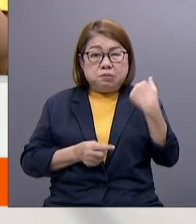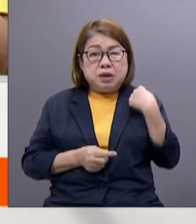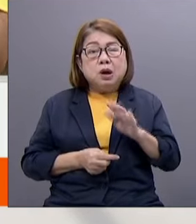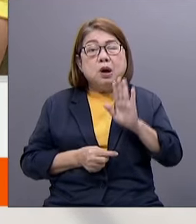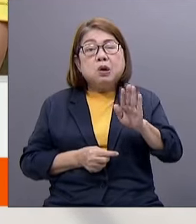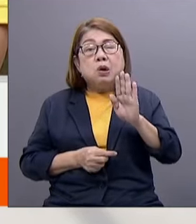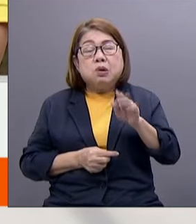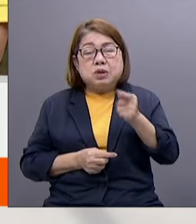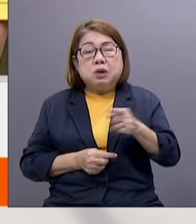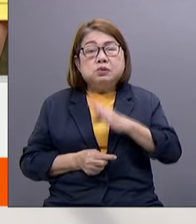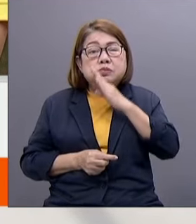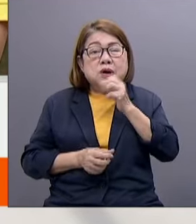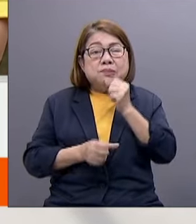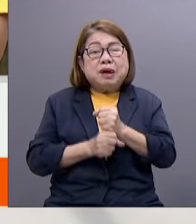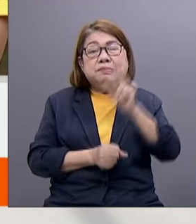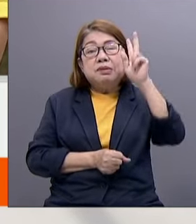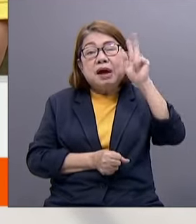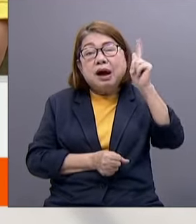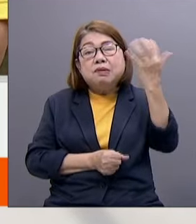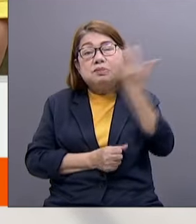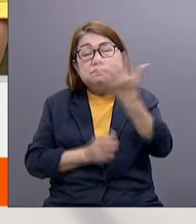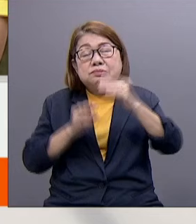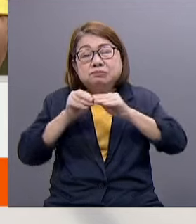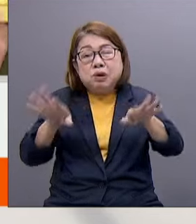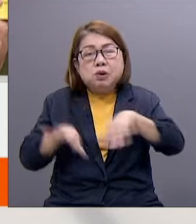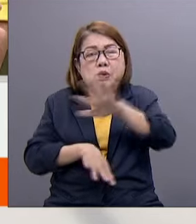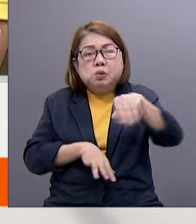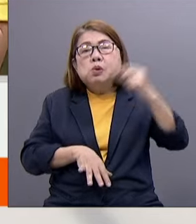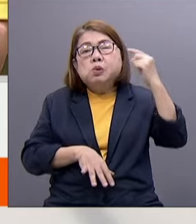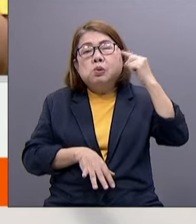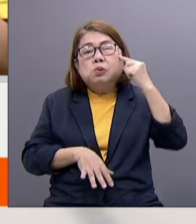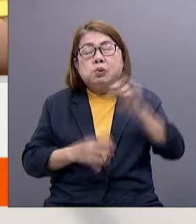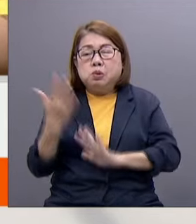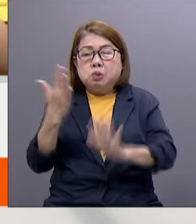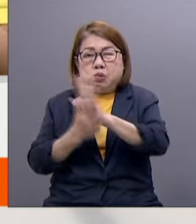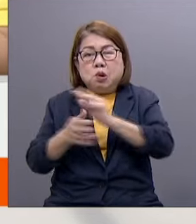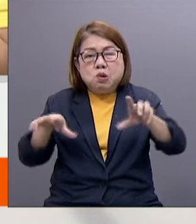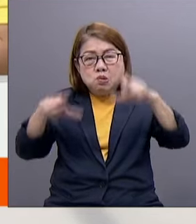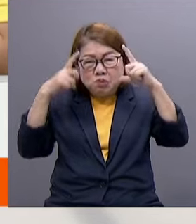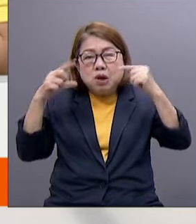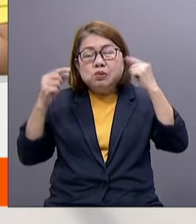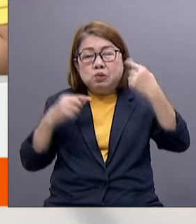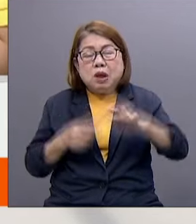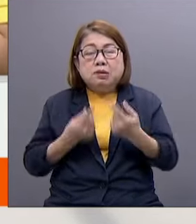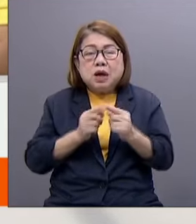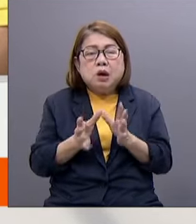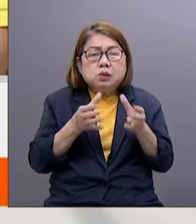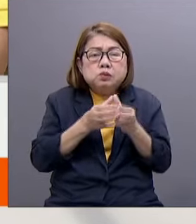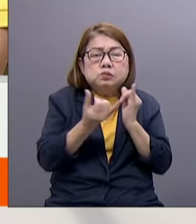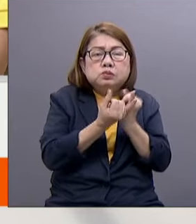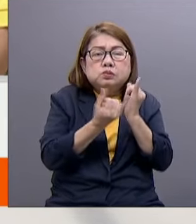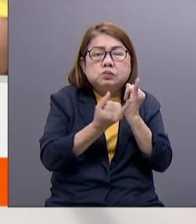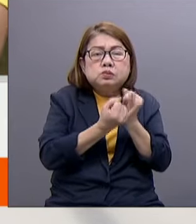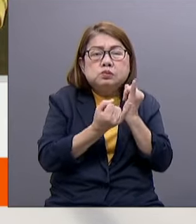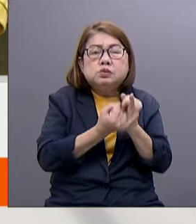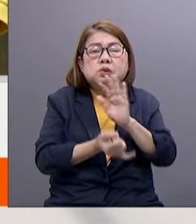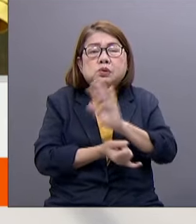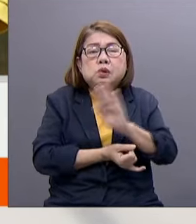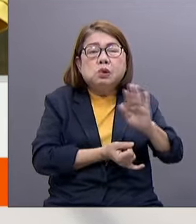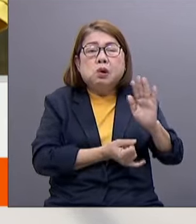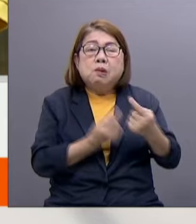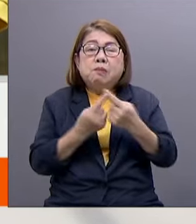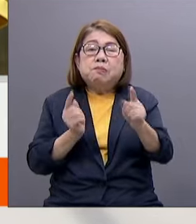ยจริงๆถ้าเกิดทำอาชีพสื่อนะส่วนใหญ่จะเป็นที่รู้จักกันทางประเทศก็จริงแต่ว่ากลุ่มคนที่คลุกคลีใกล้ชิดหรือว่าอยู่ในสายเดียวกันเนี่ยอาจจะอยู่